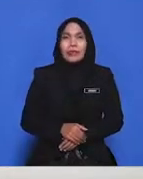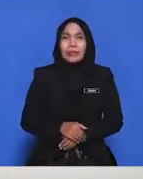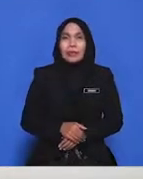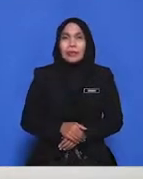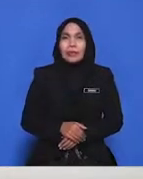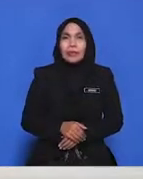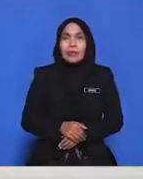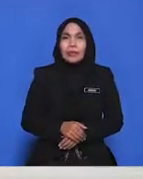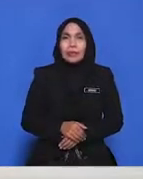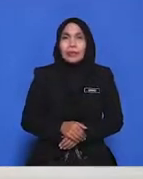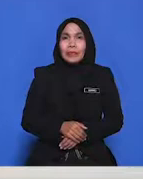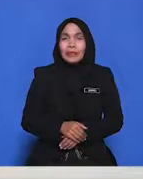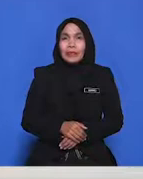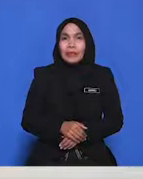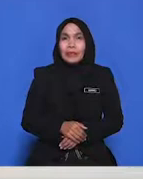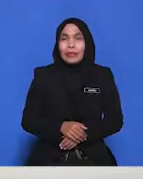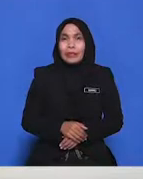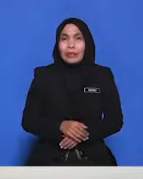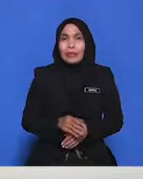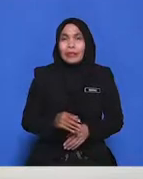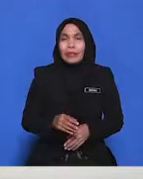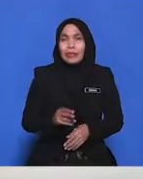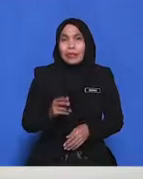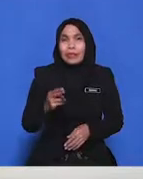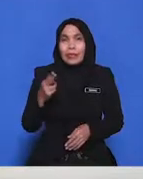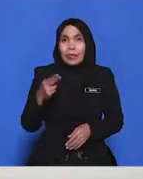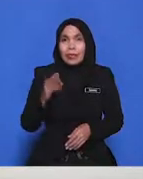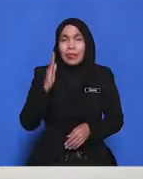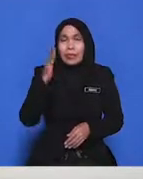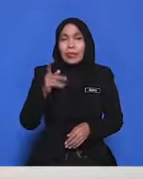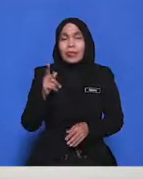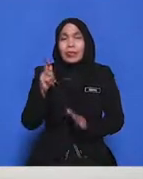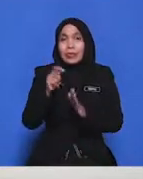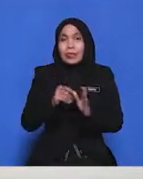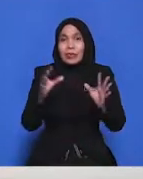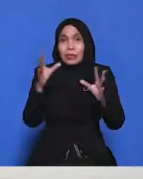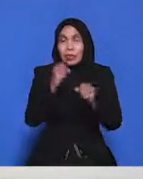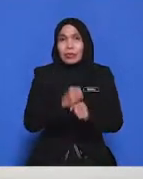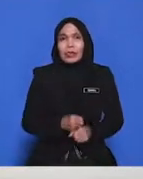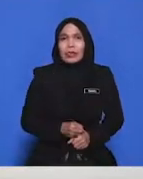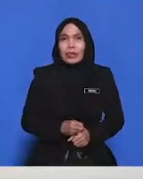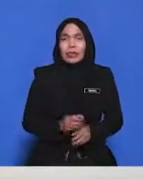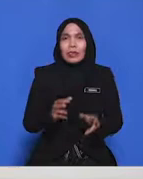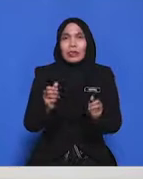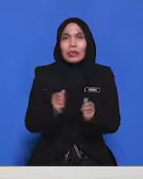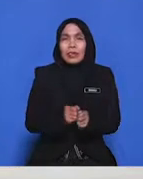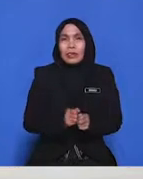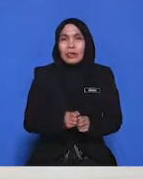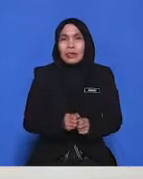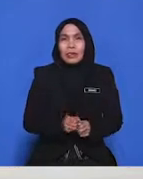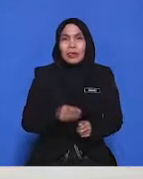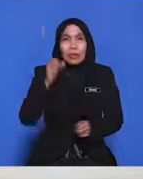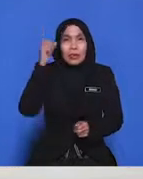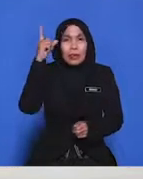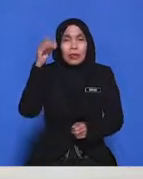terpuji ini hanya akan tercapai dengan pemahaman yang benar dan pelaksanaan akidah